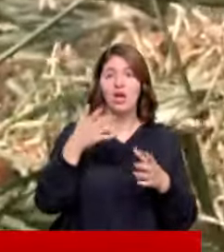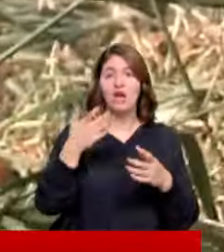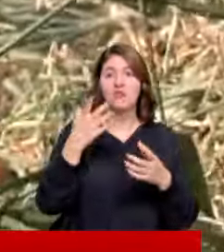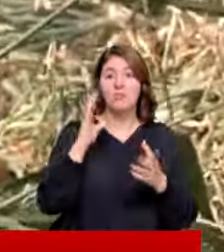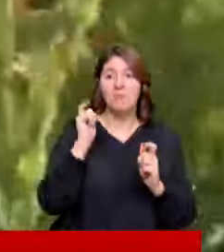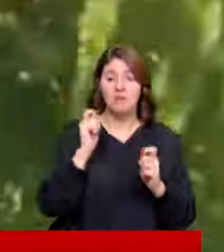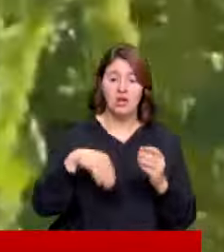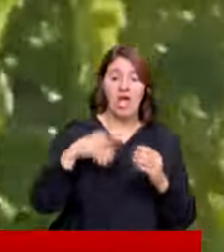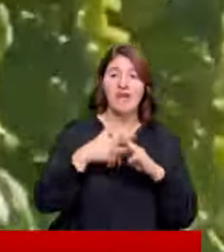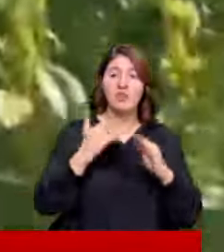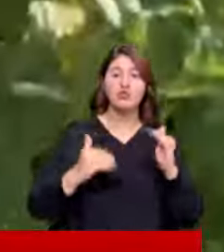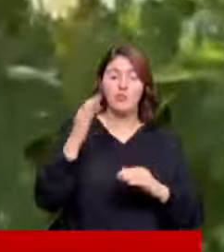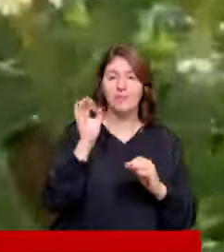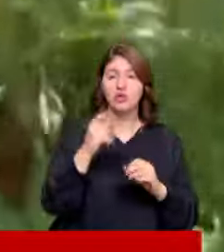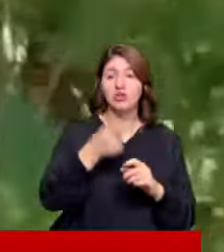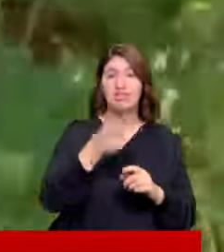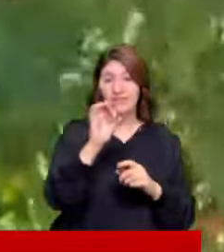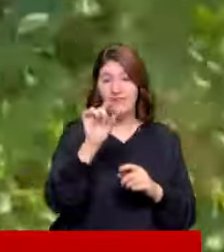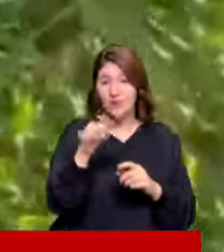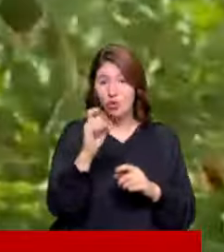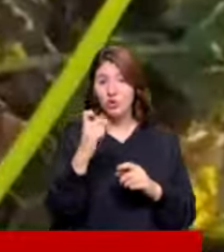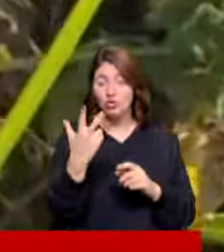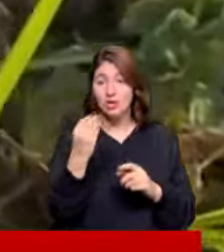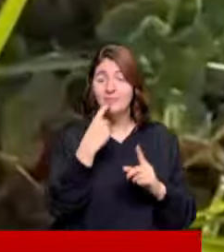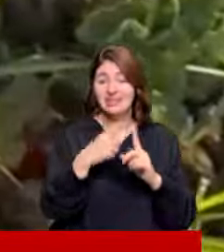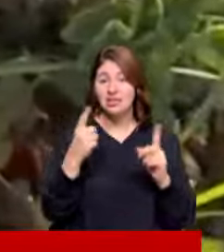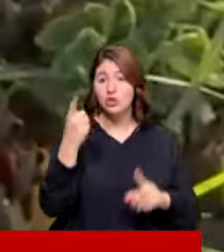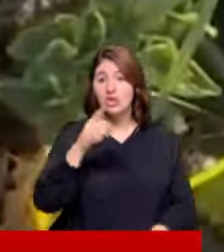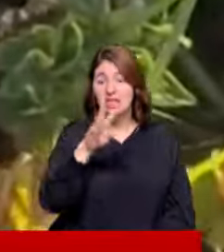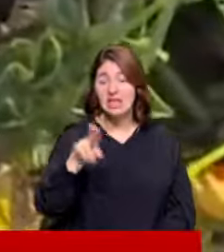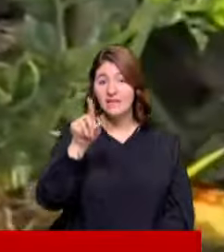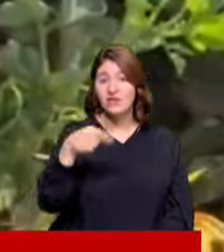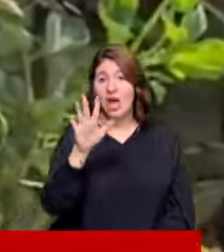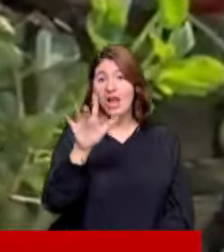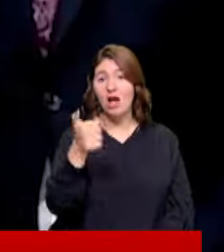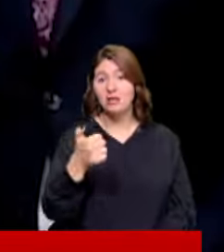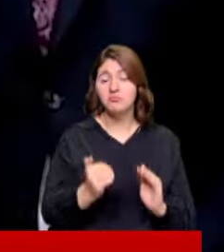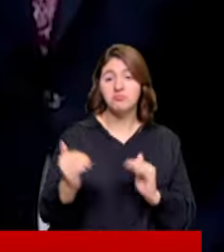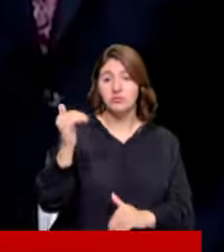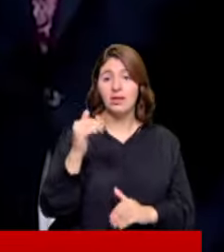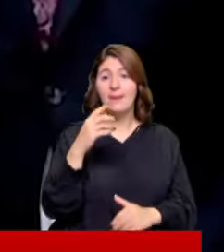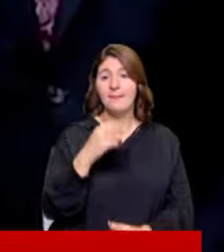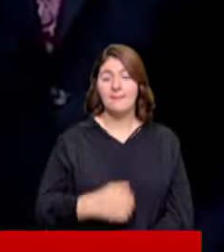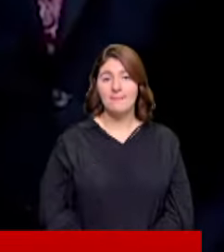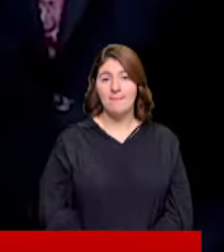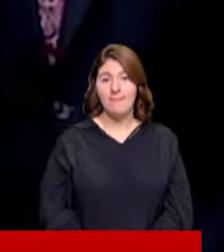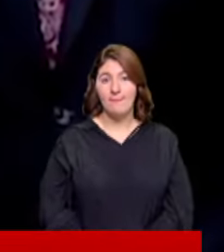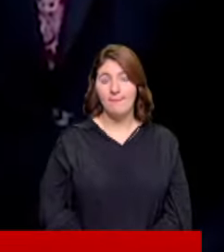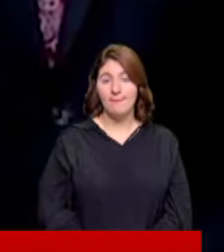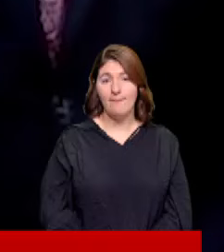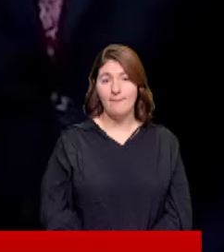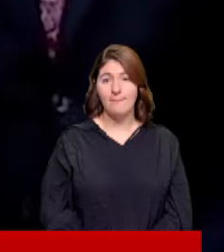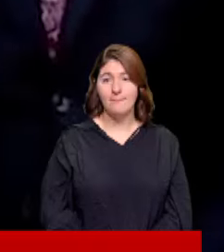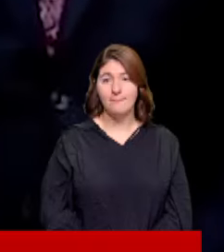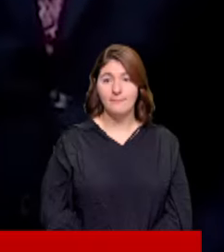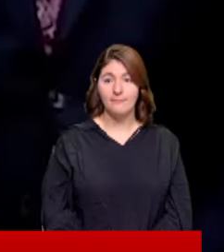ediyor. Haziranda %0,93 artarken yıllık %47,56 yükseldi. 1 milyon 100 bin